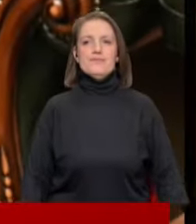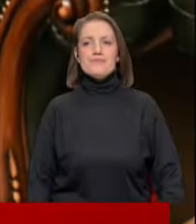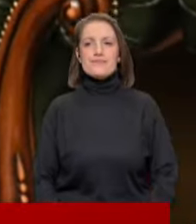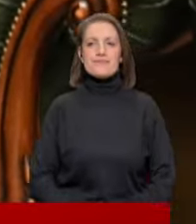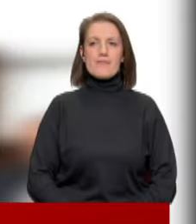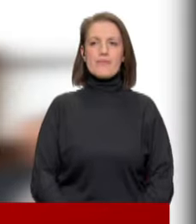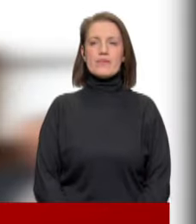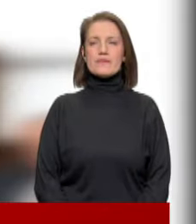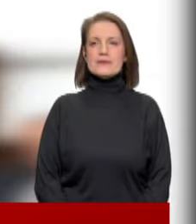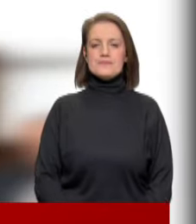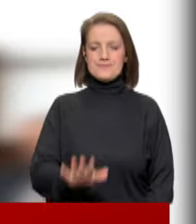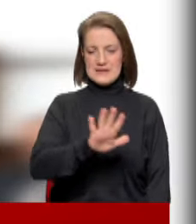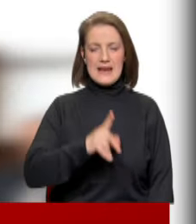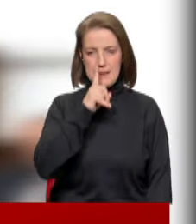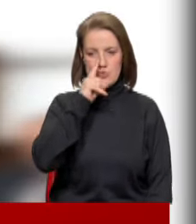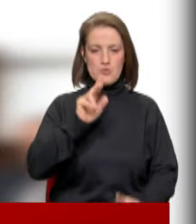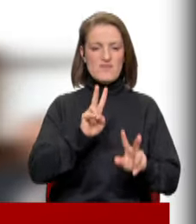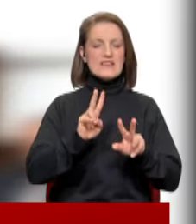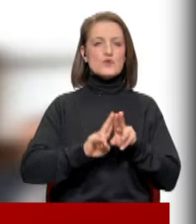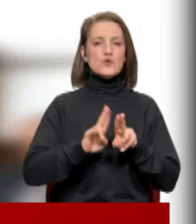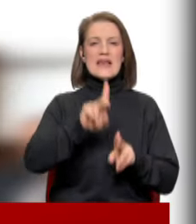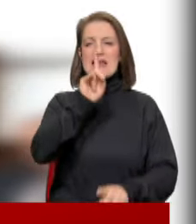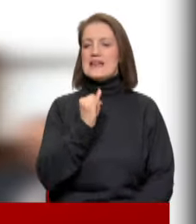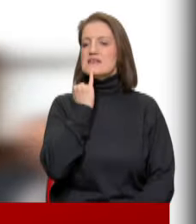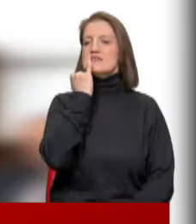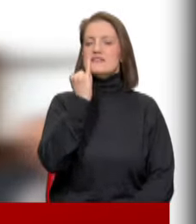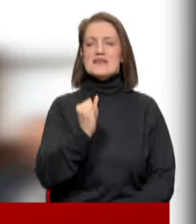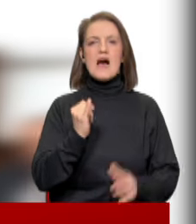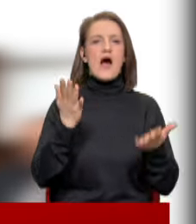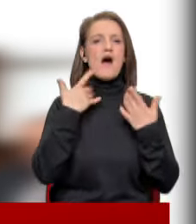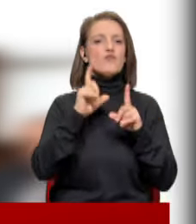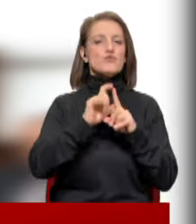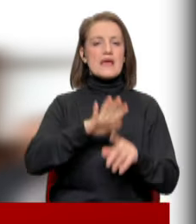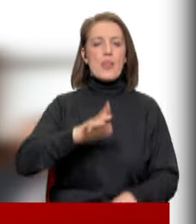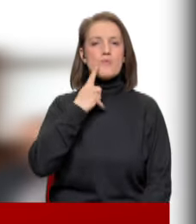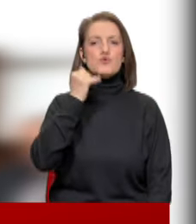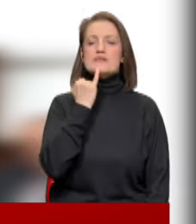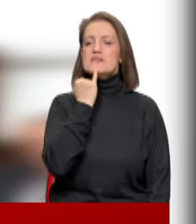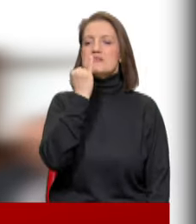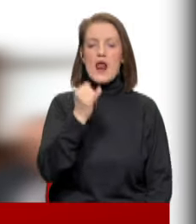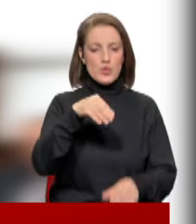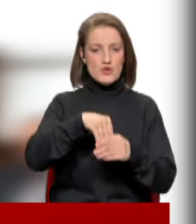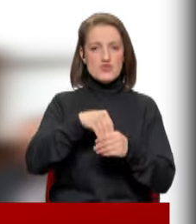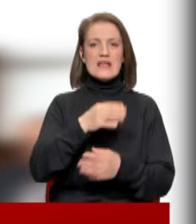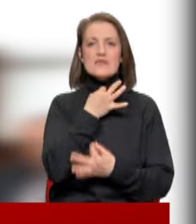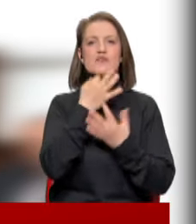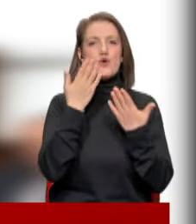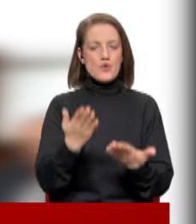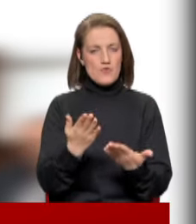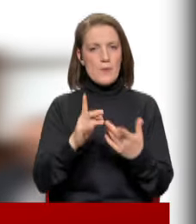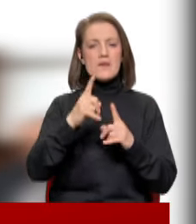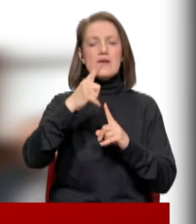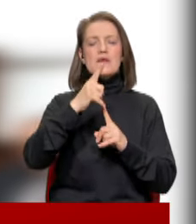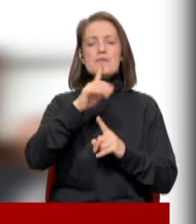itirafı genel müdürümüz sayın Veysi kurt'a ilk ziyaret Meteoroloji Genel Müdürlüğünden ziyaret kapsamında teşekkülü müz ve